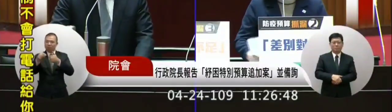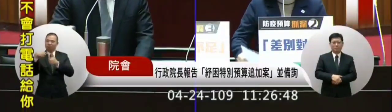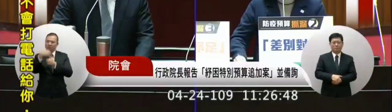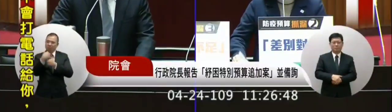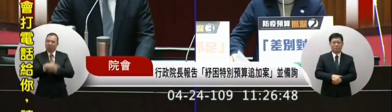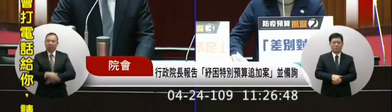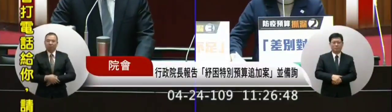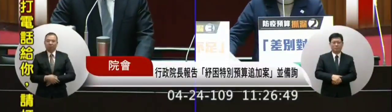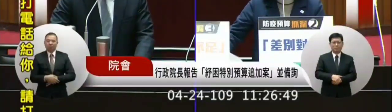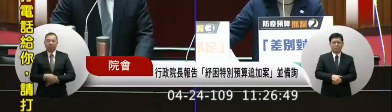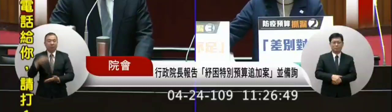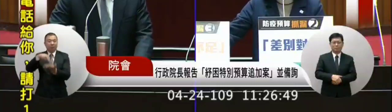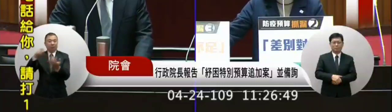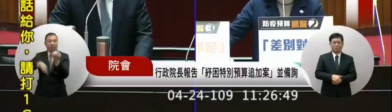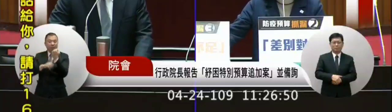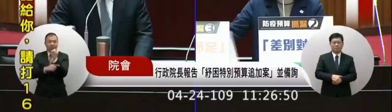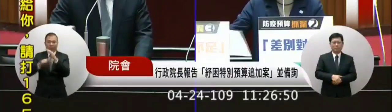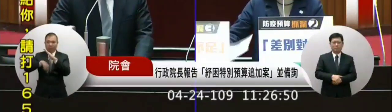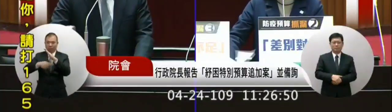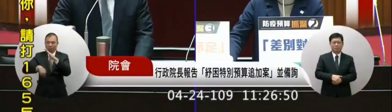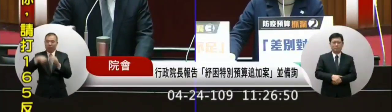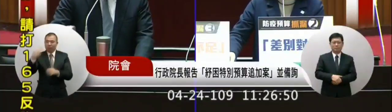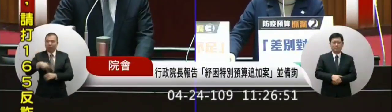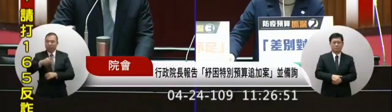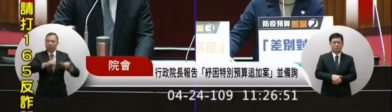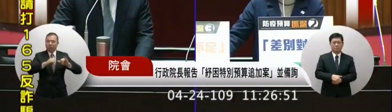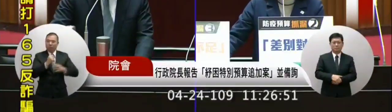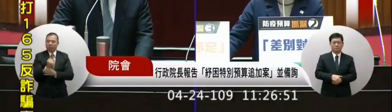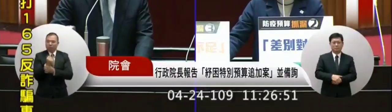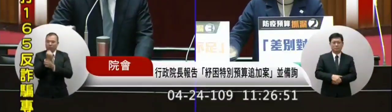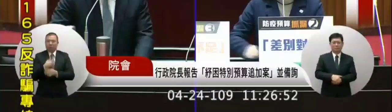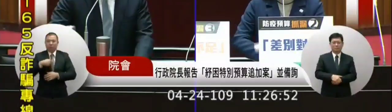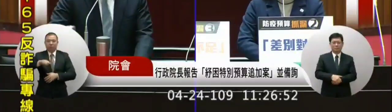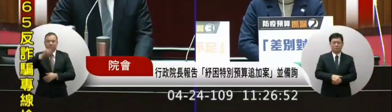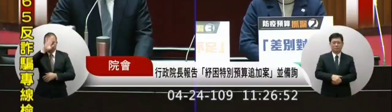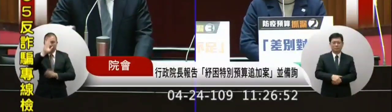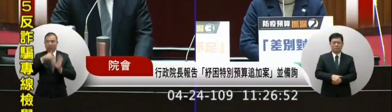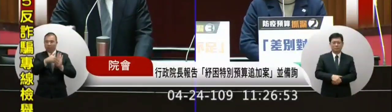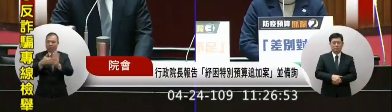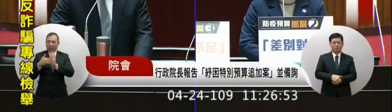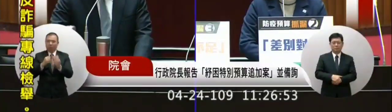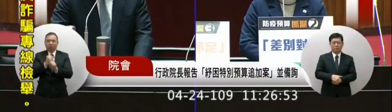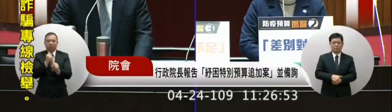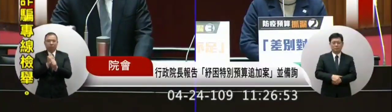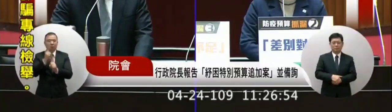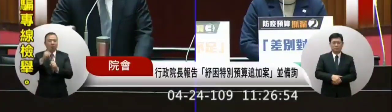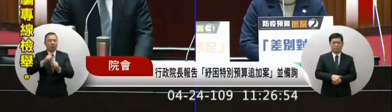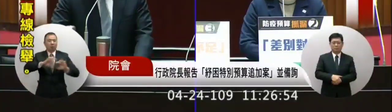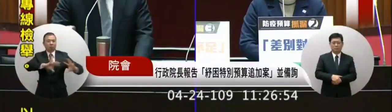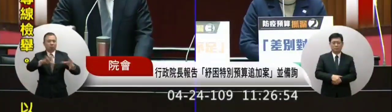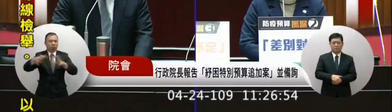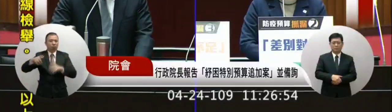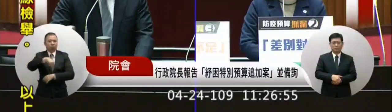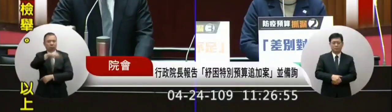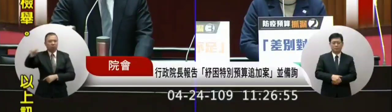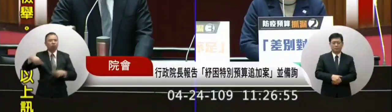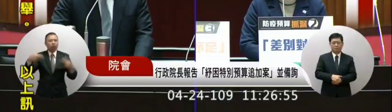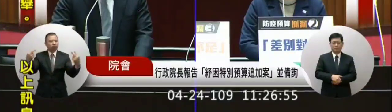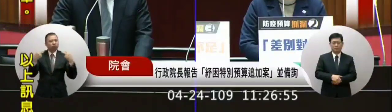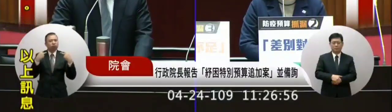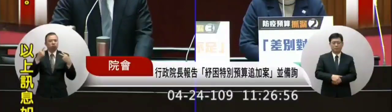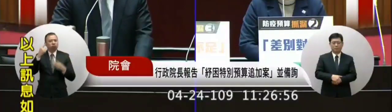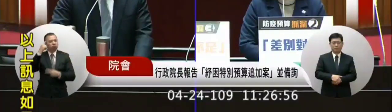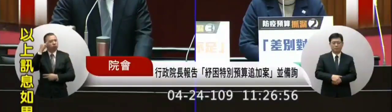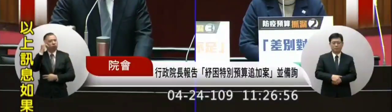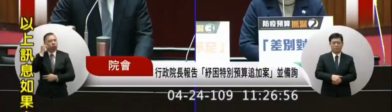是在国人的支持下，国人同胞支持下，我们的防疫工作被世界各国所肯定。我们很感